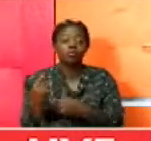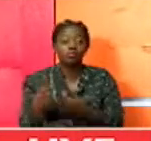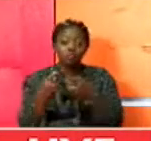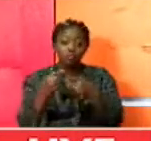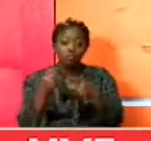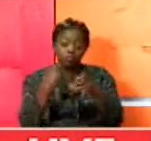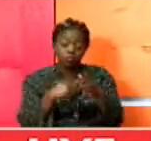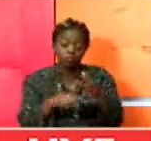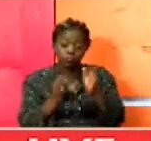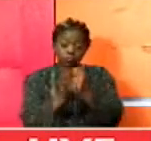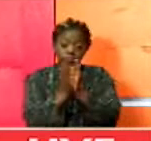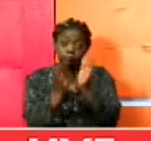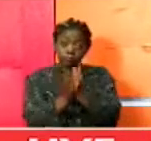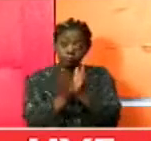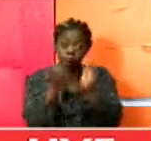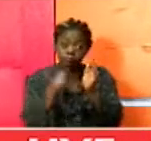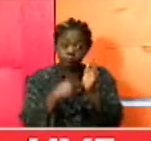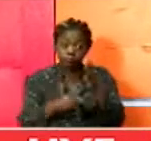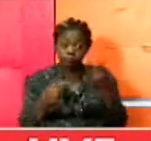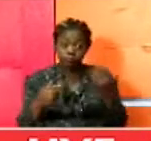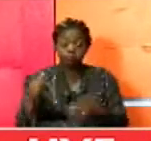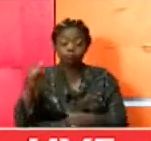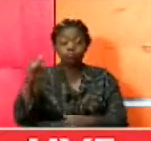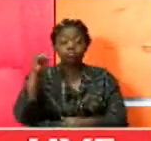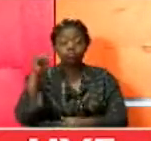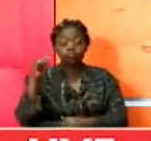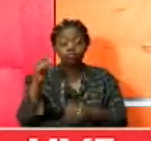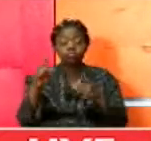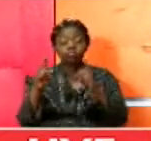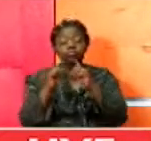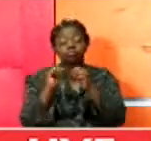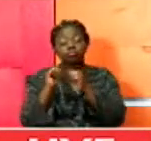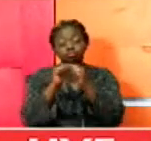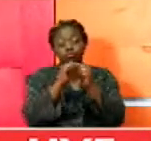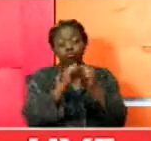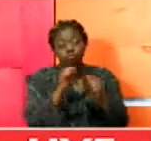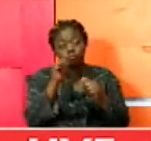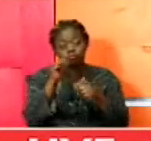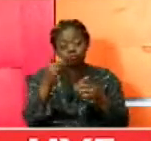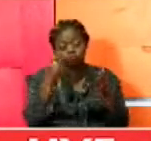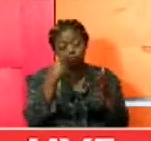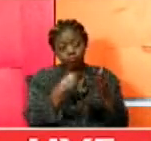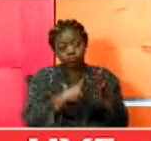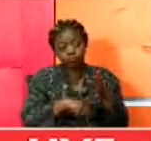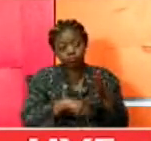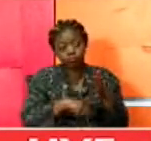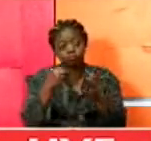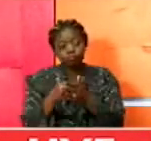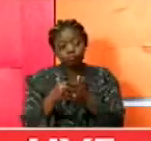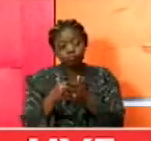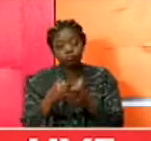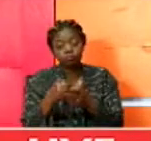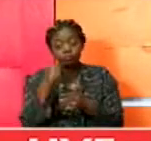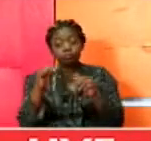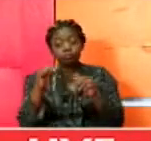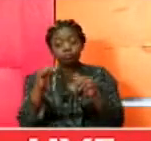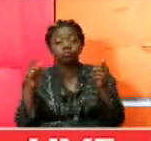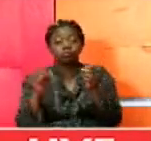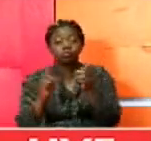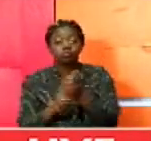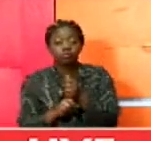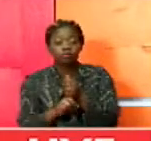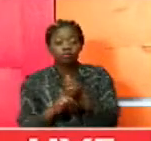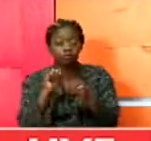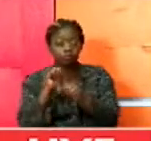kyensobola okubabuulira nga bwe nabagambye olw'eggulo tubadde twogera nabo ne batugamba sente abatalina bakufuna sente